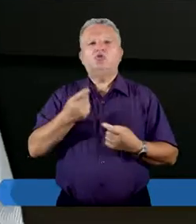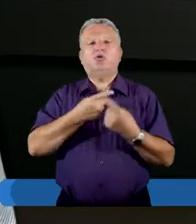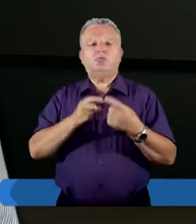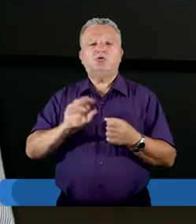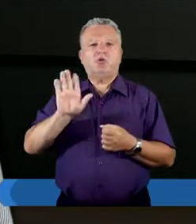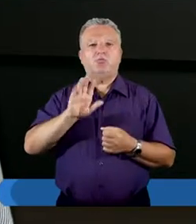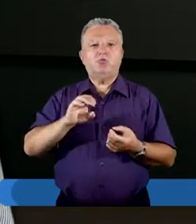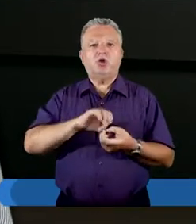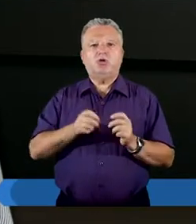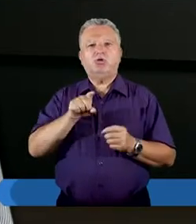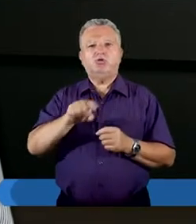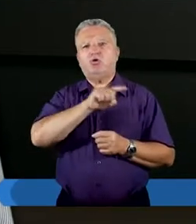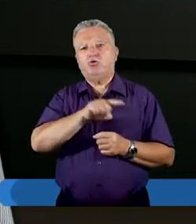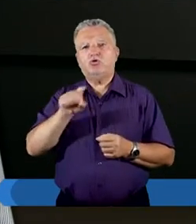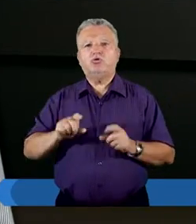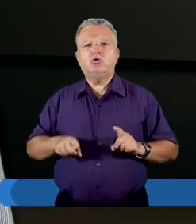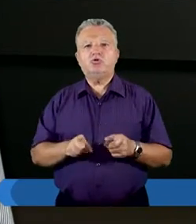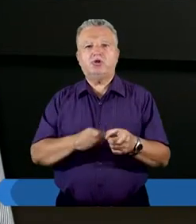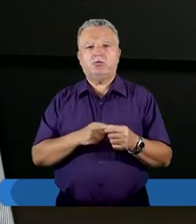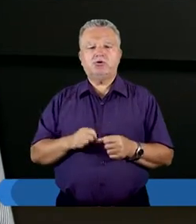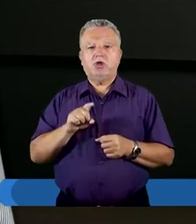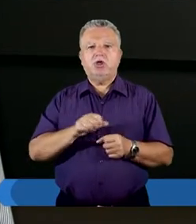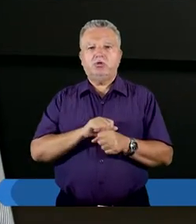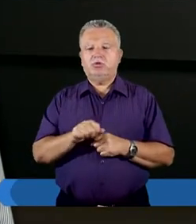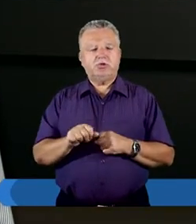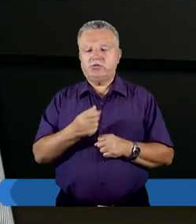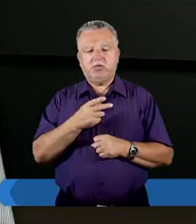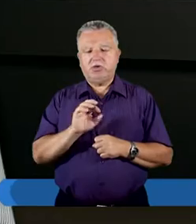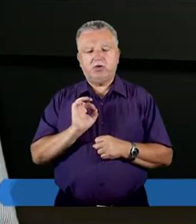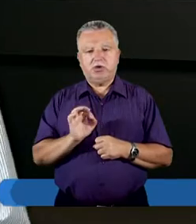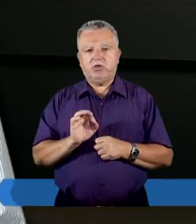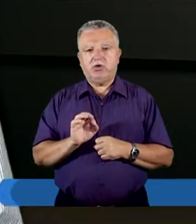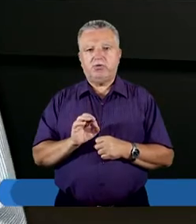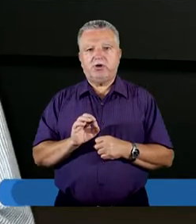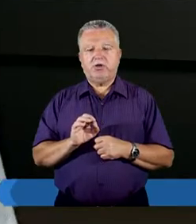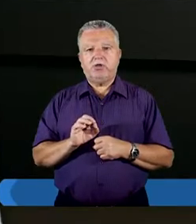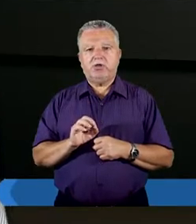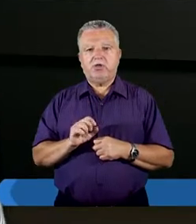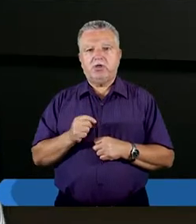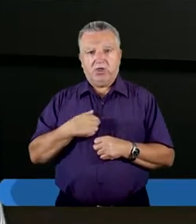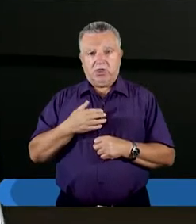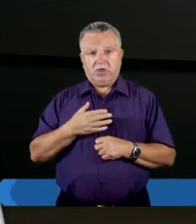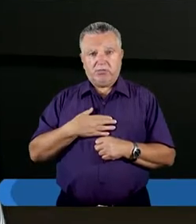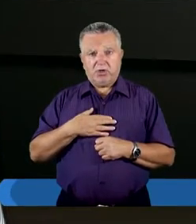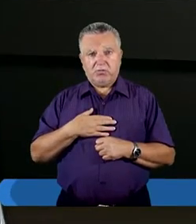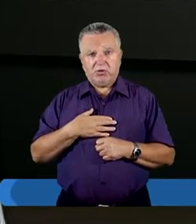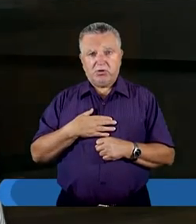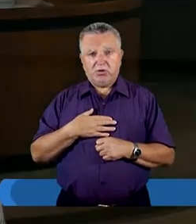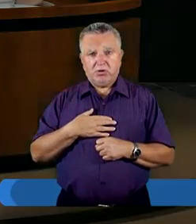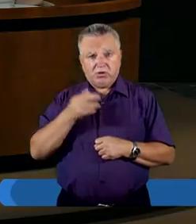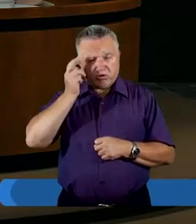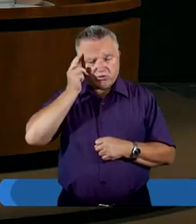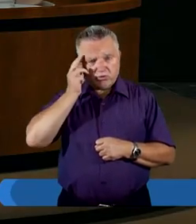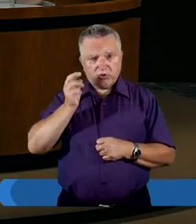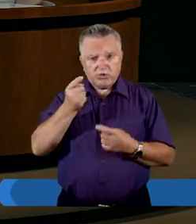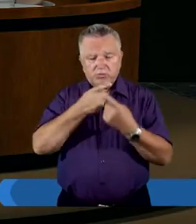kiedy to i to się działo. No to wiecie, to jest już naprawdę szaleństwo. Co myślał Pan Bóg? Ja mam odgadnąć myśli Pana Boga. Ja mam